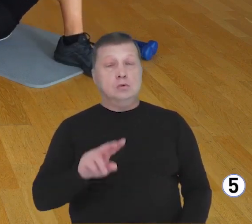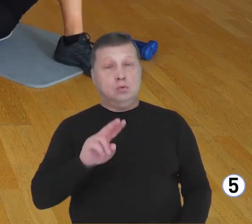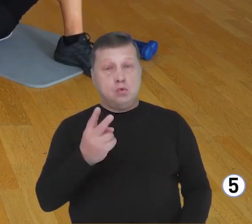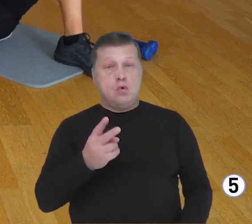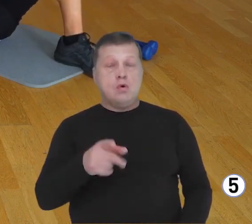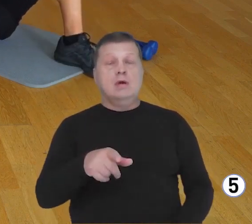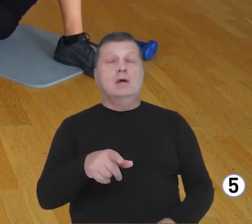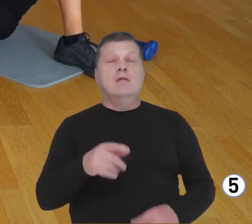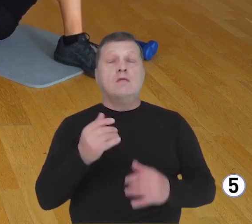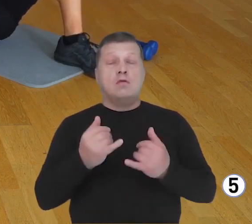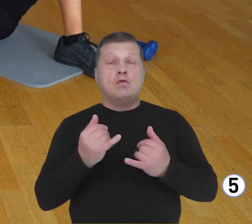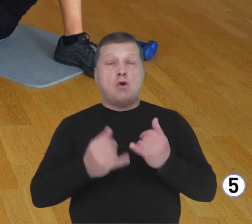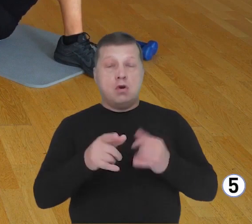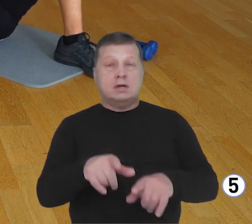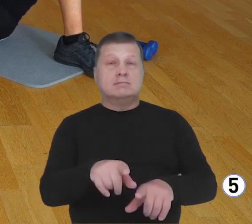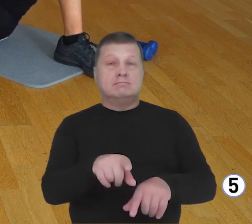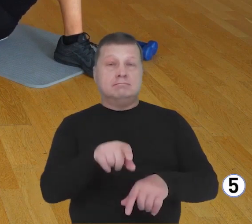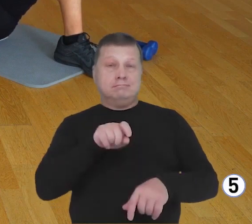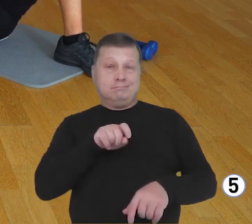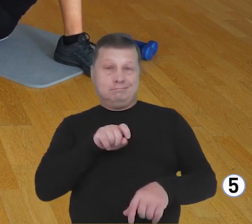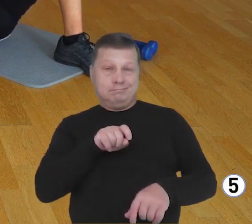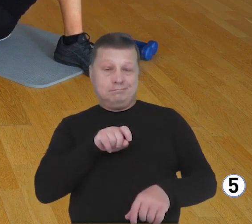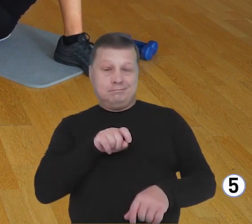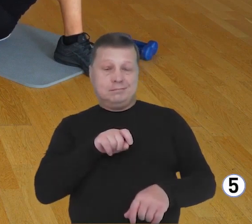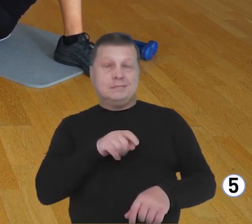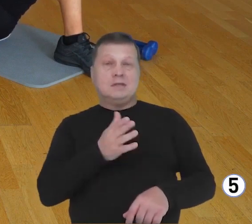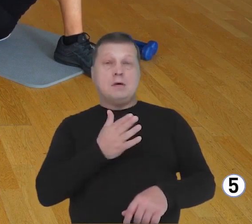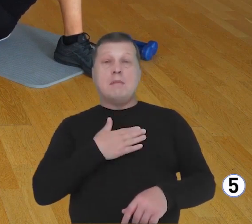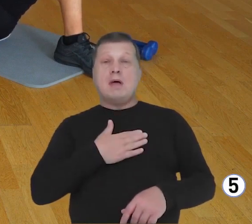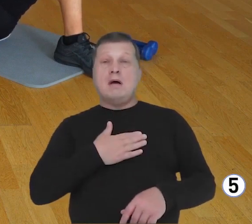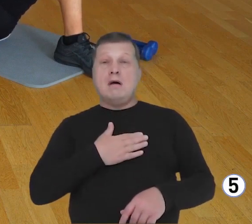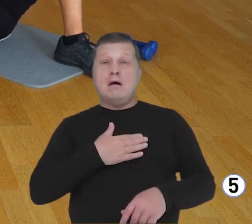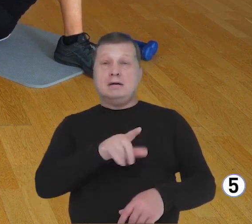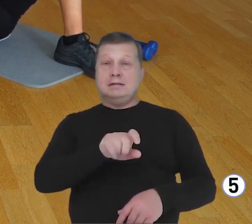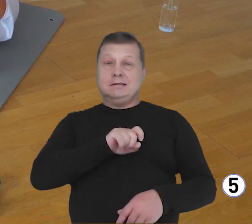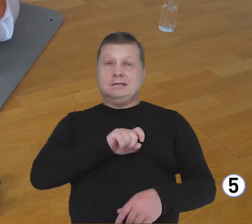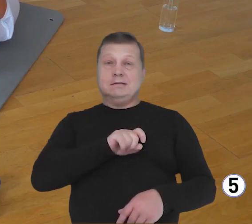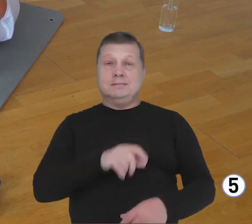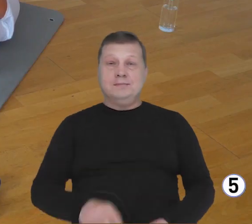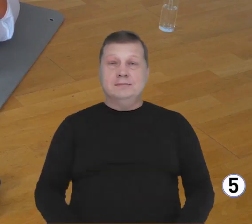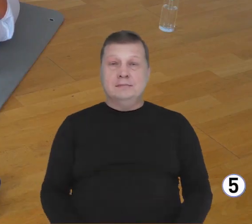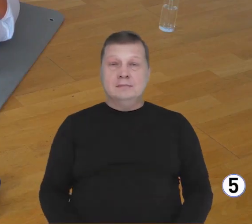Przyciągamy nogę drugą. Optymalnie do siebie, do klatki piersiowej.